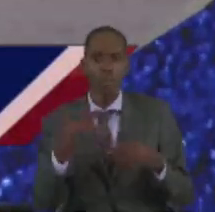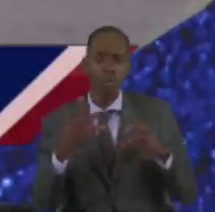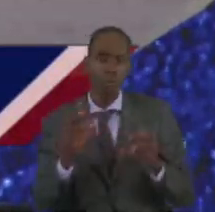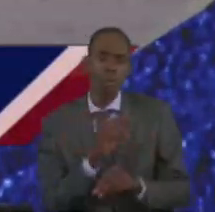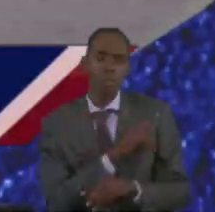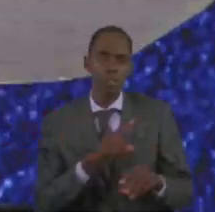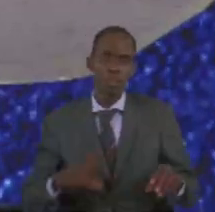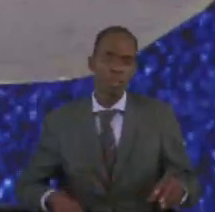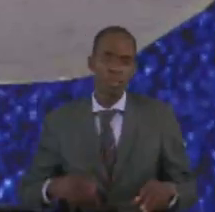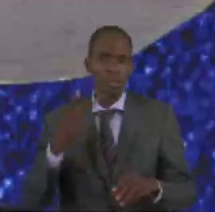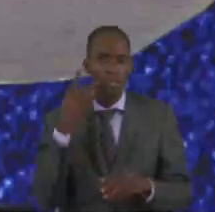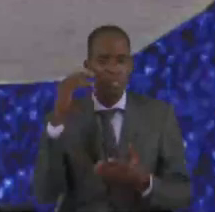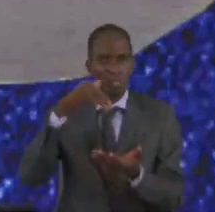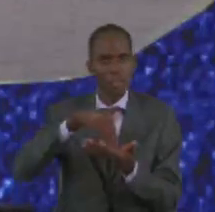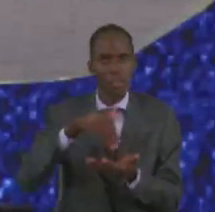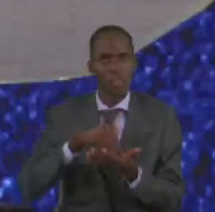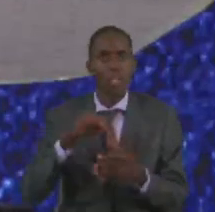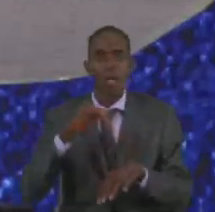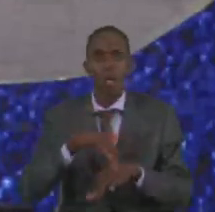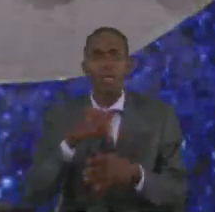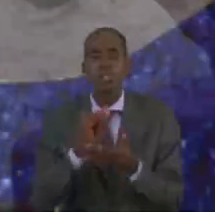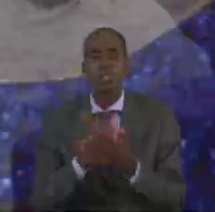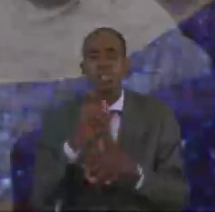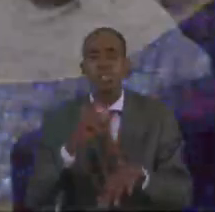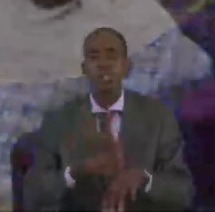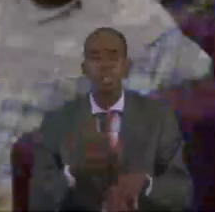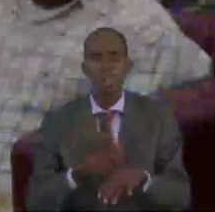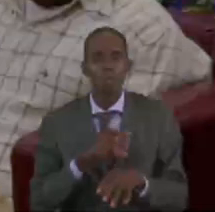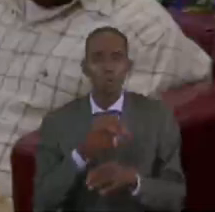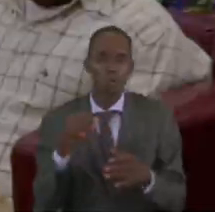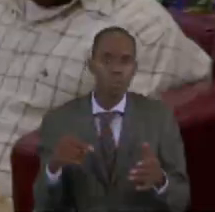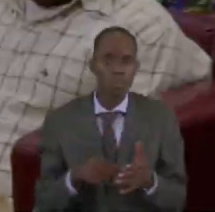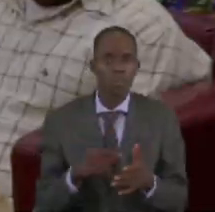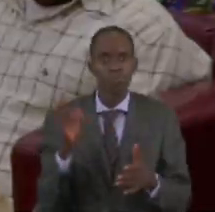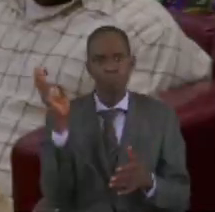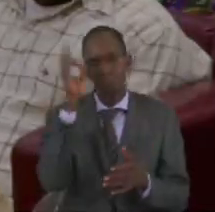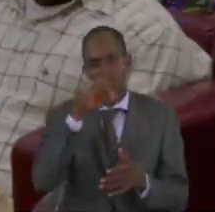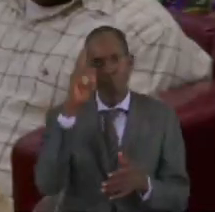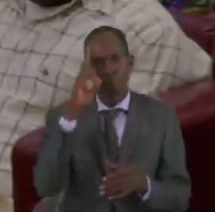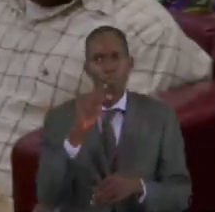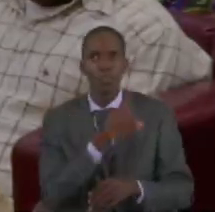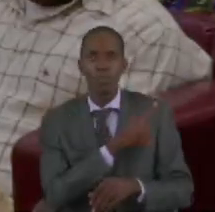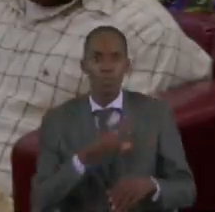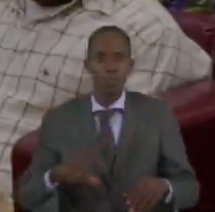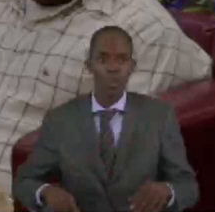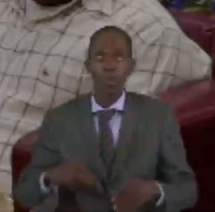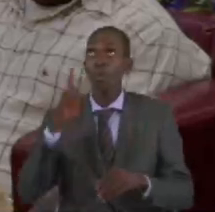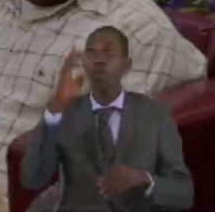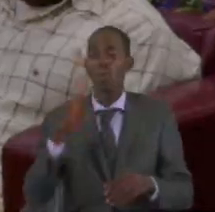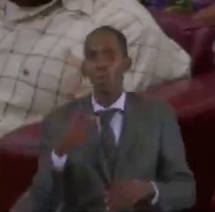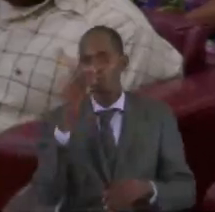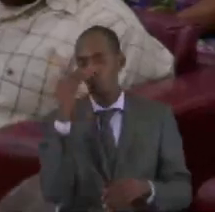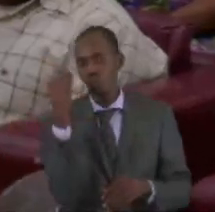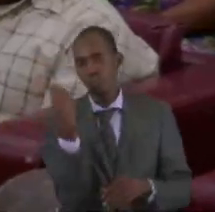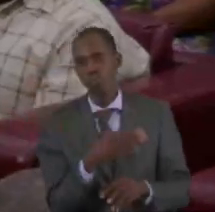monde qui suit la voie du Seigneur. Voyons encore. Dieu, sans tenir compte des temps